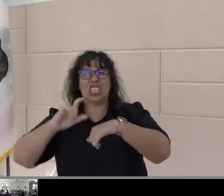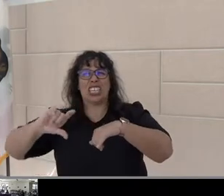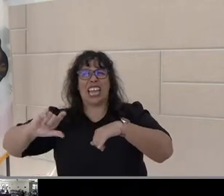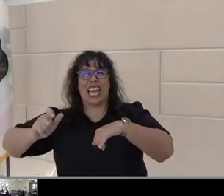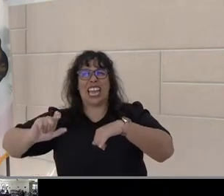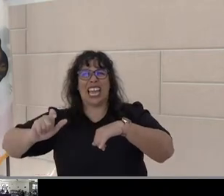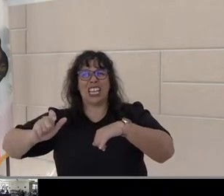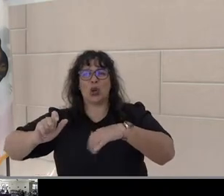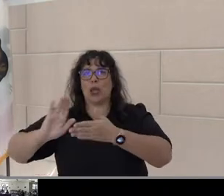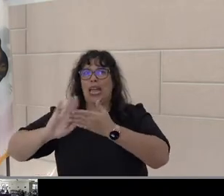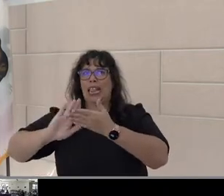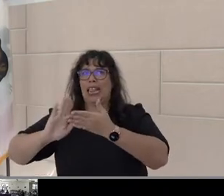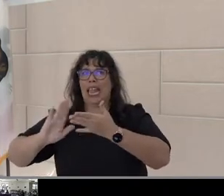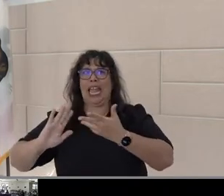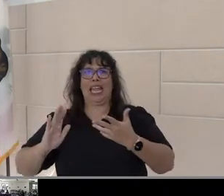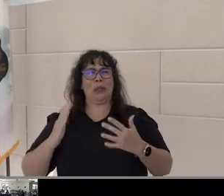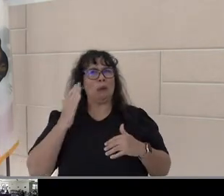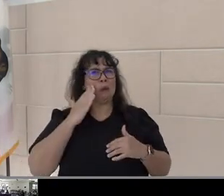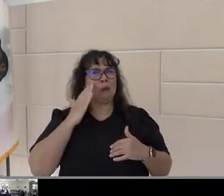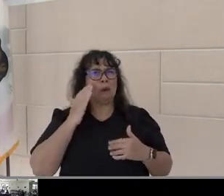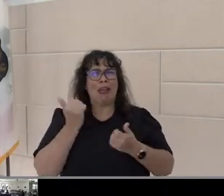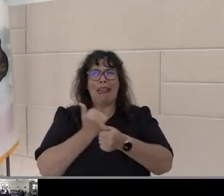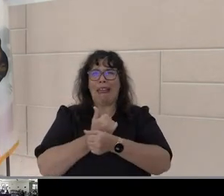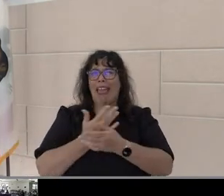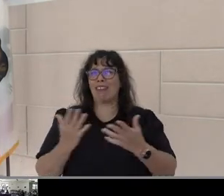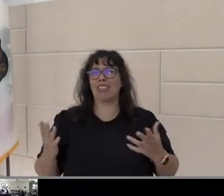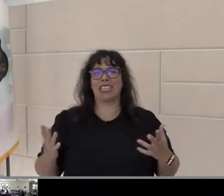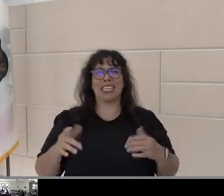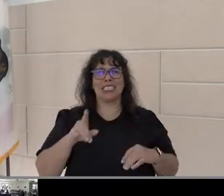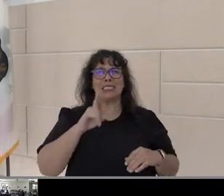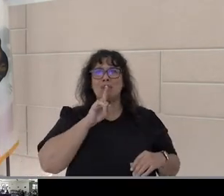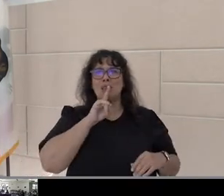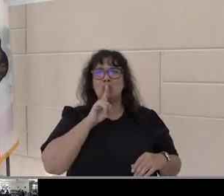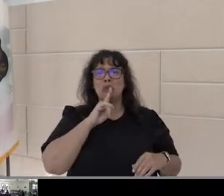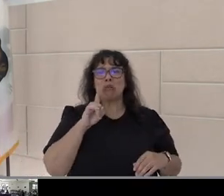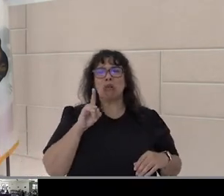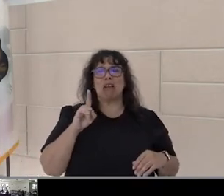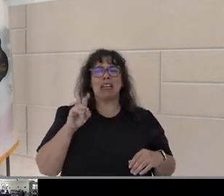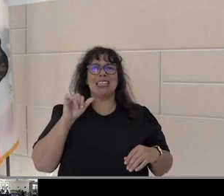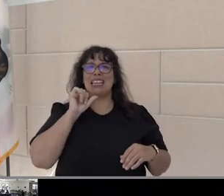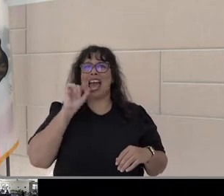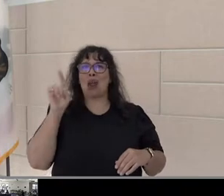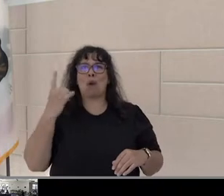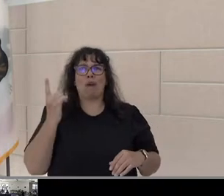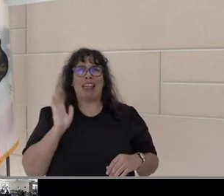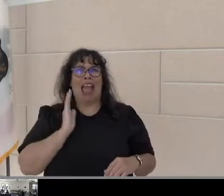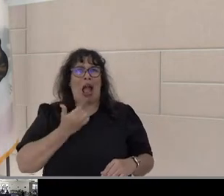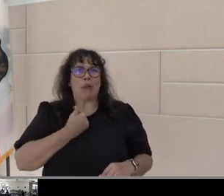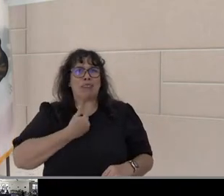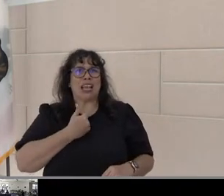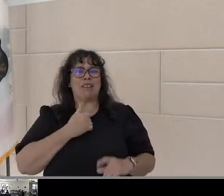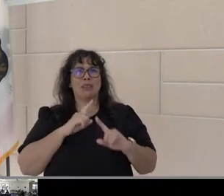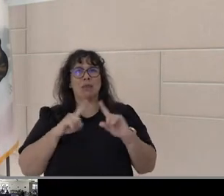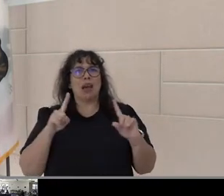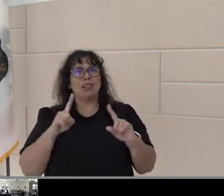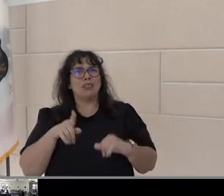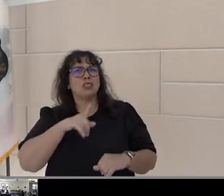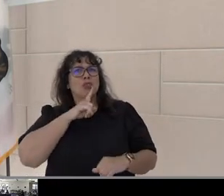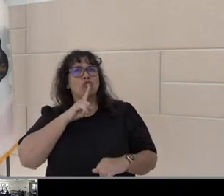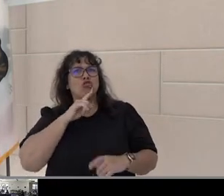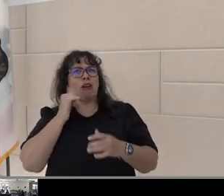ម្អាតសម្អាងទៅលើបរិវេណសាលារៀនដោយជូតកញ្ចក់ជូតក